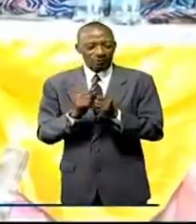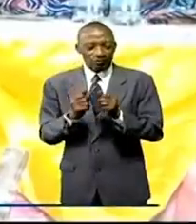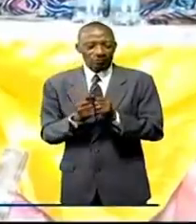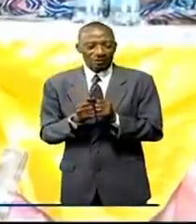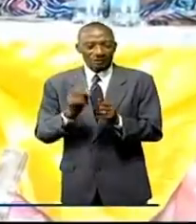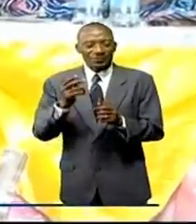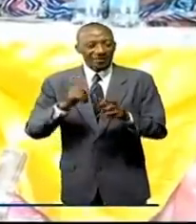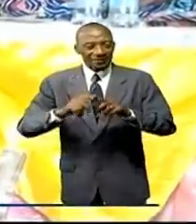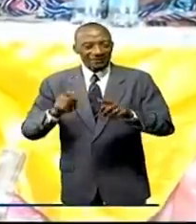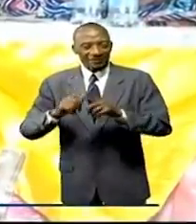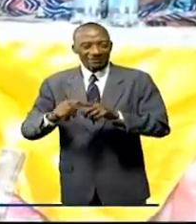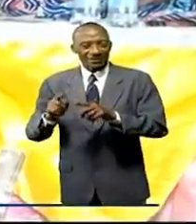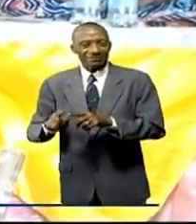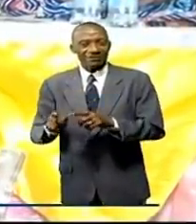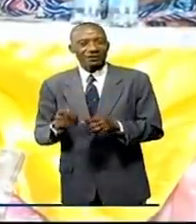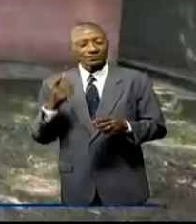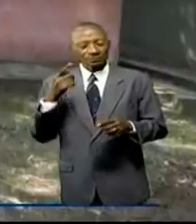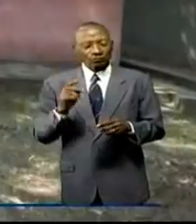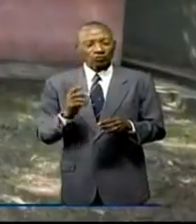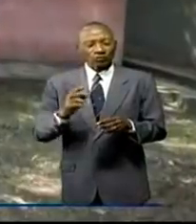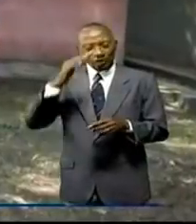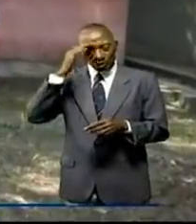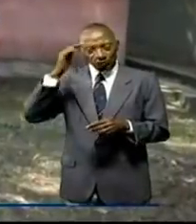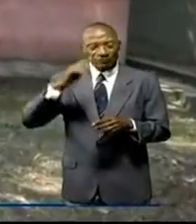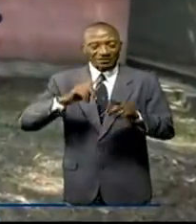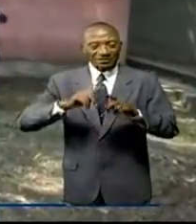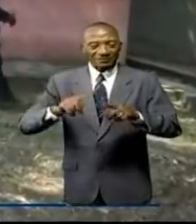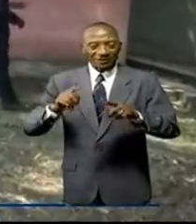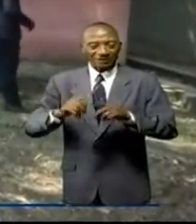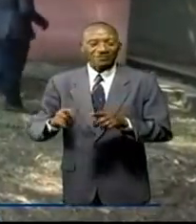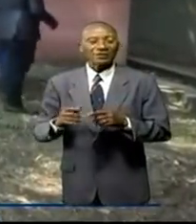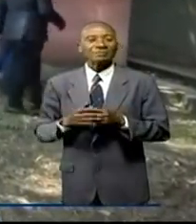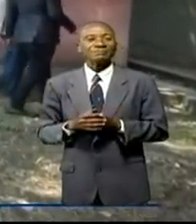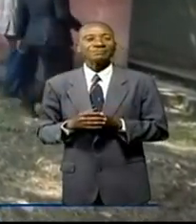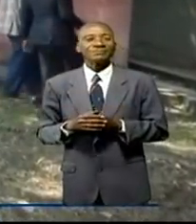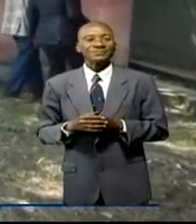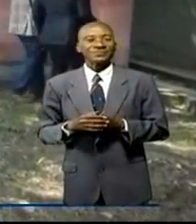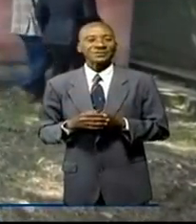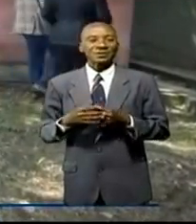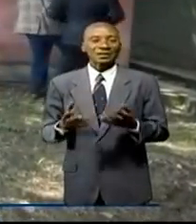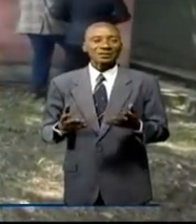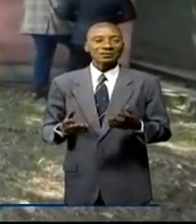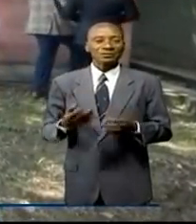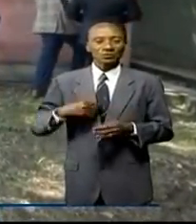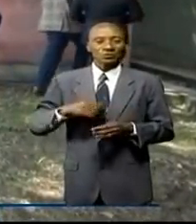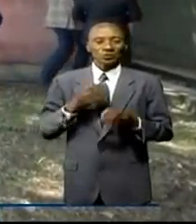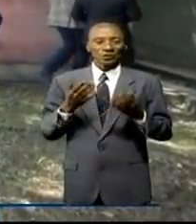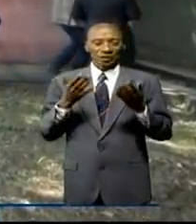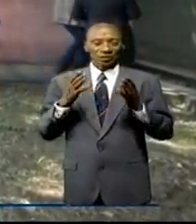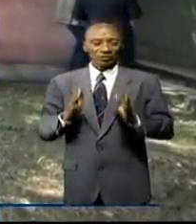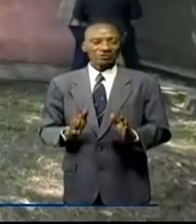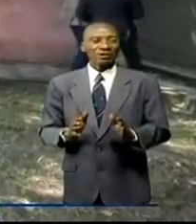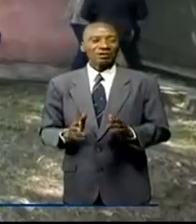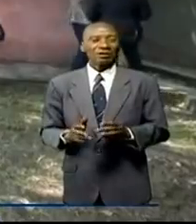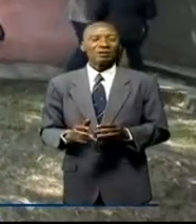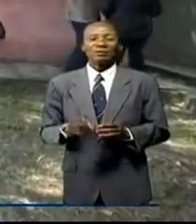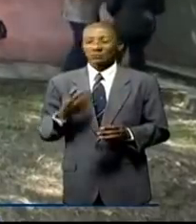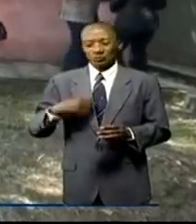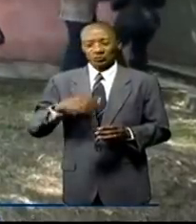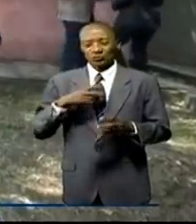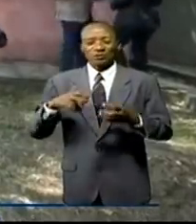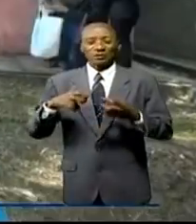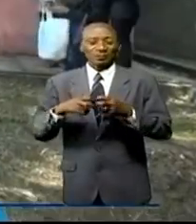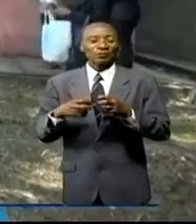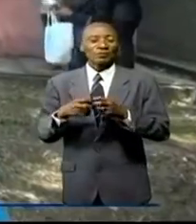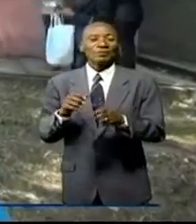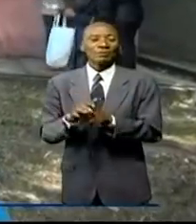aimé, ils ont vraiment intéressé les étudiants. Parce que dans la plupart des cas, les étudiants, nous nous concentrons seulement sur notre domaine, comme moi en tant